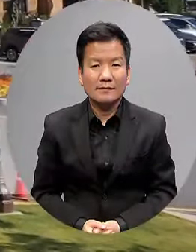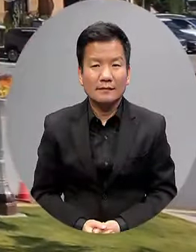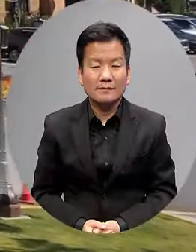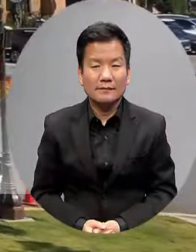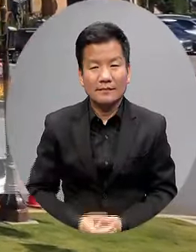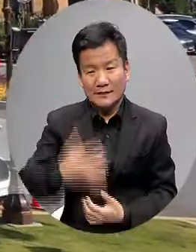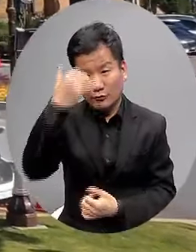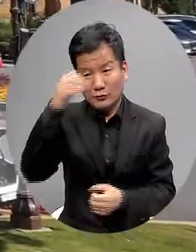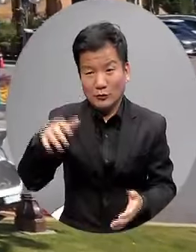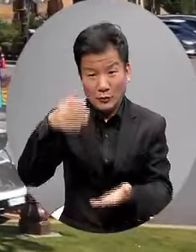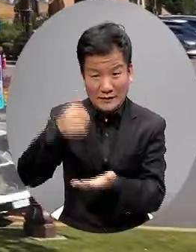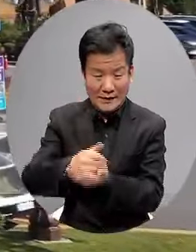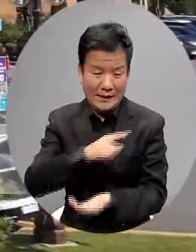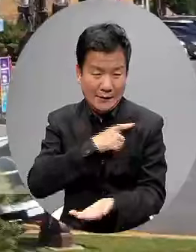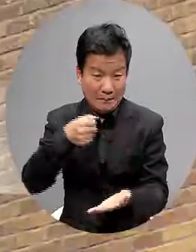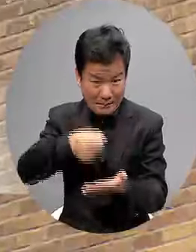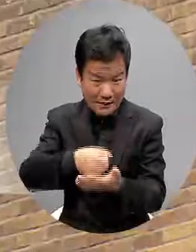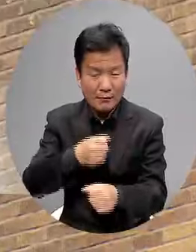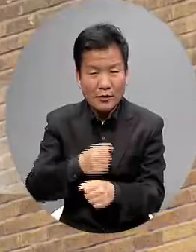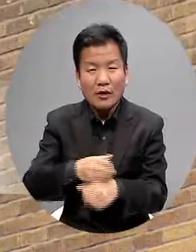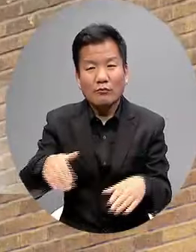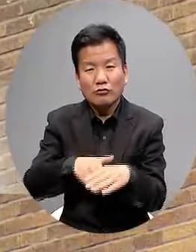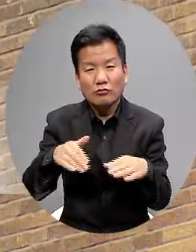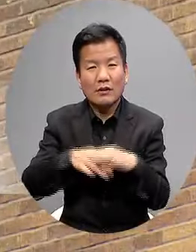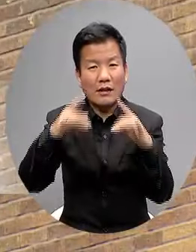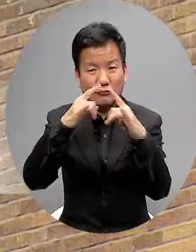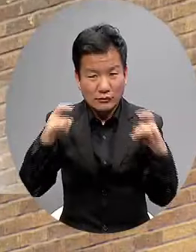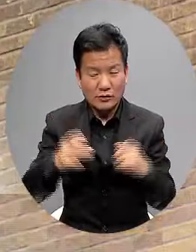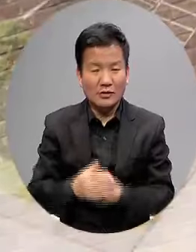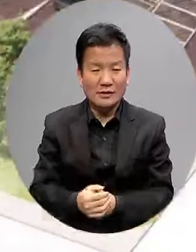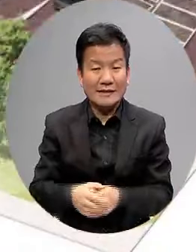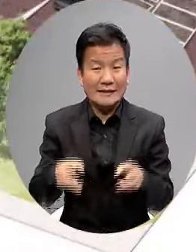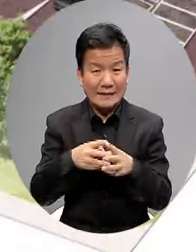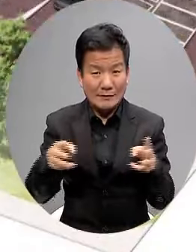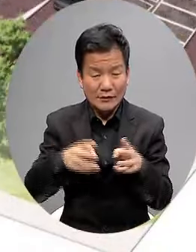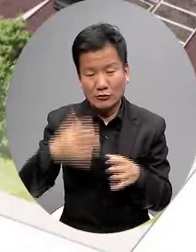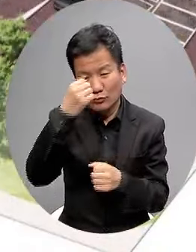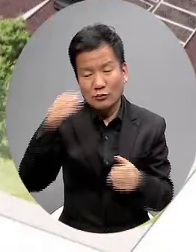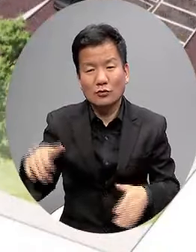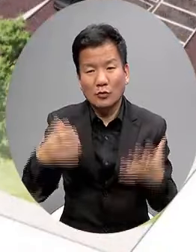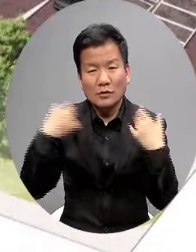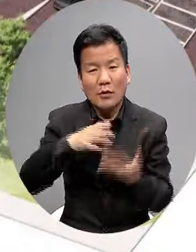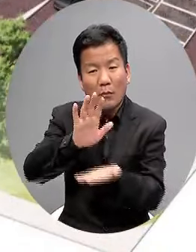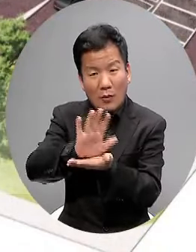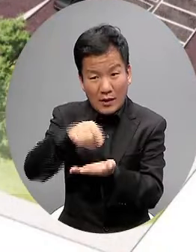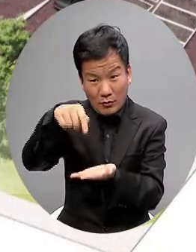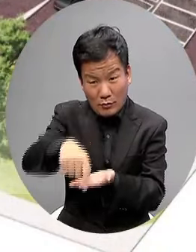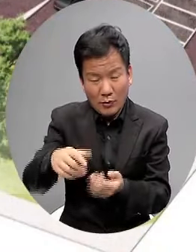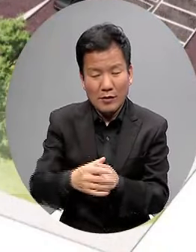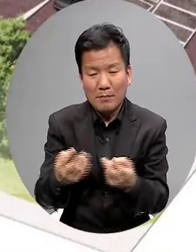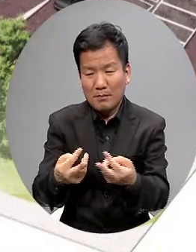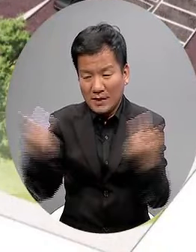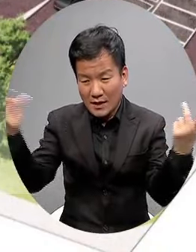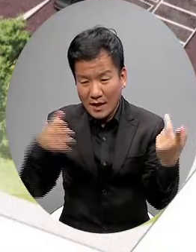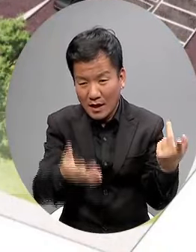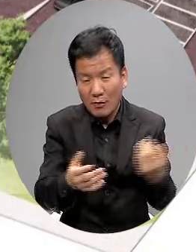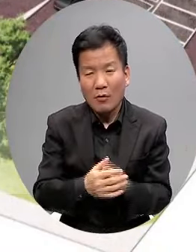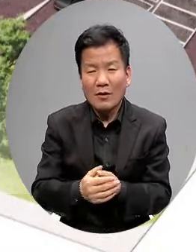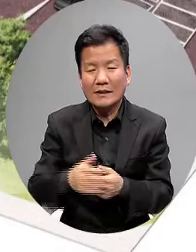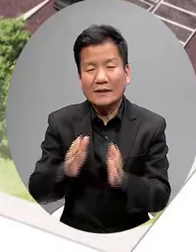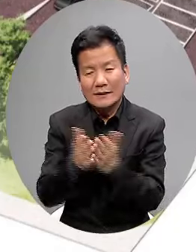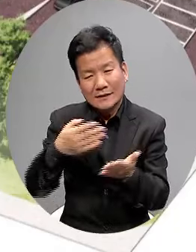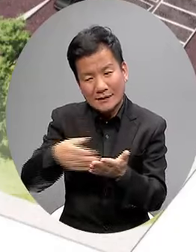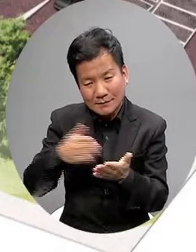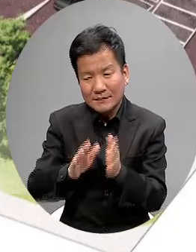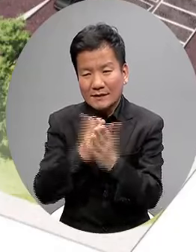사가 이붙 이화 는 삼층 규모의 충북 도청 본관을 비우고 그 자리를 그림책